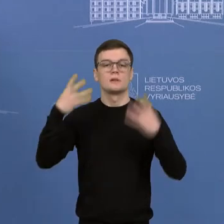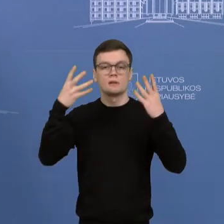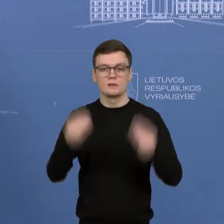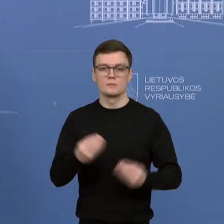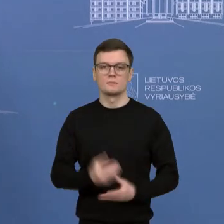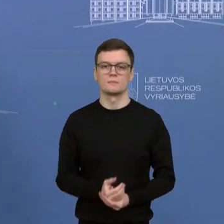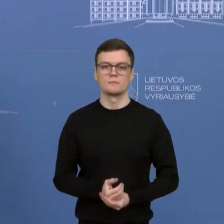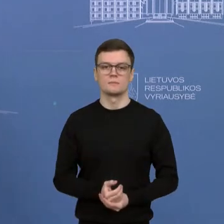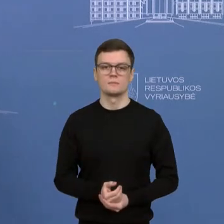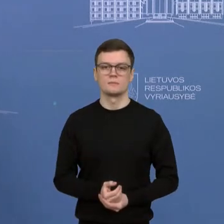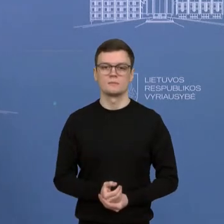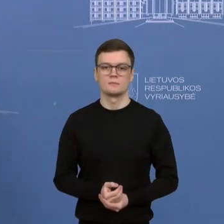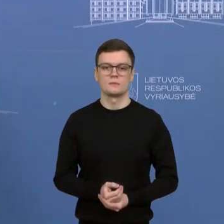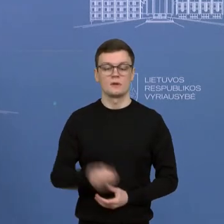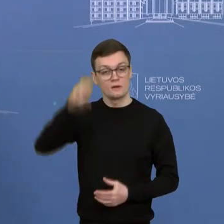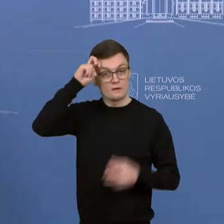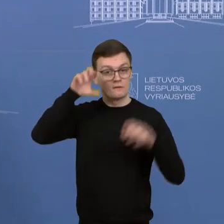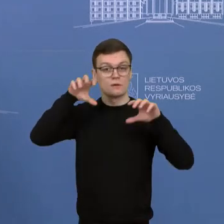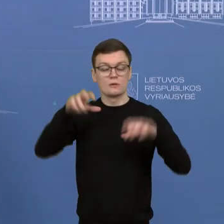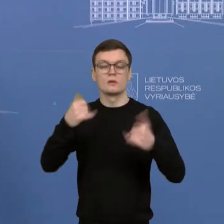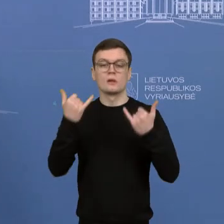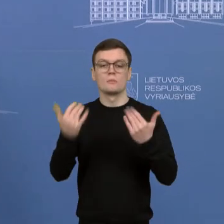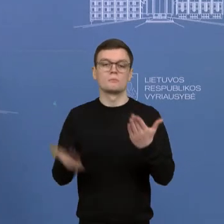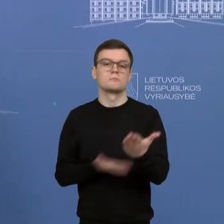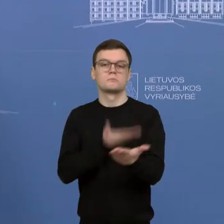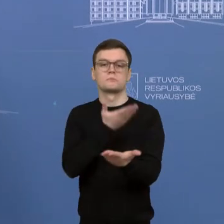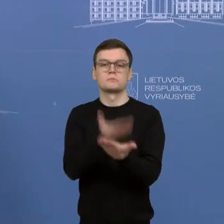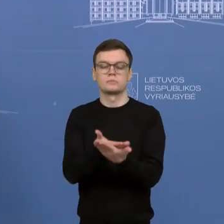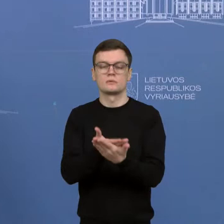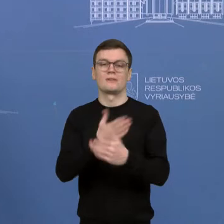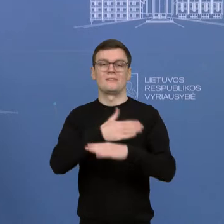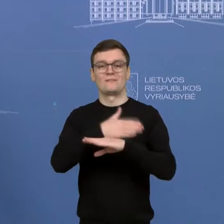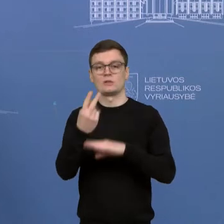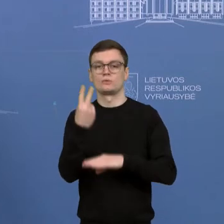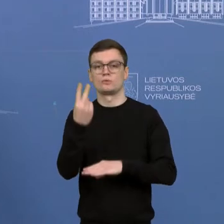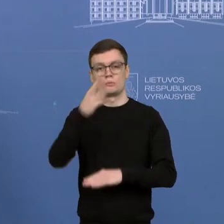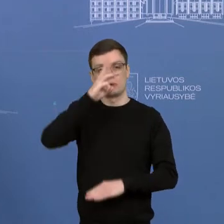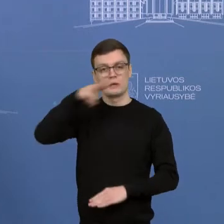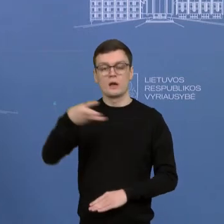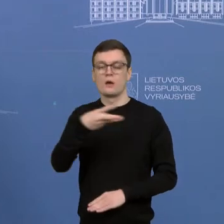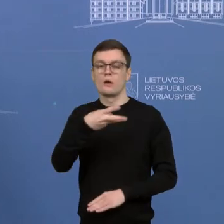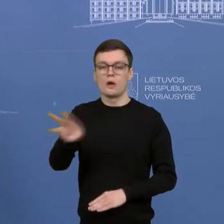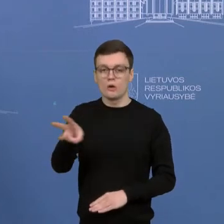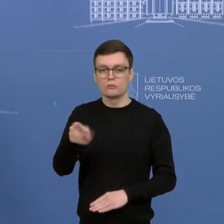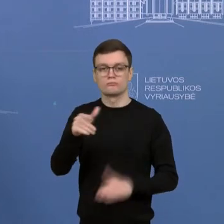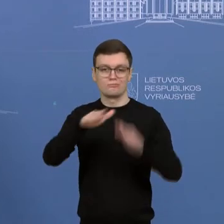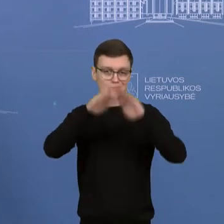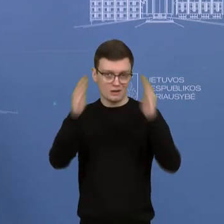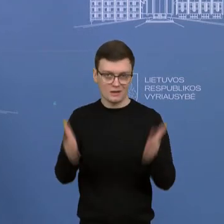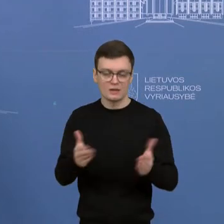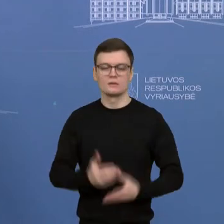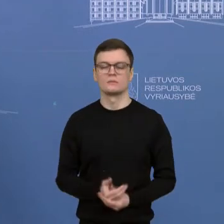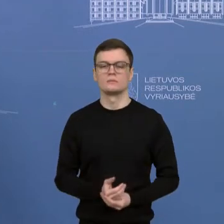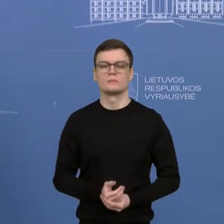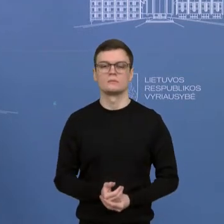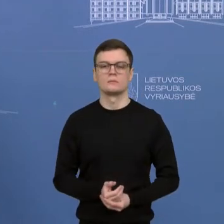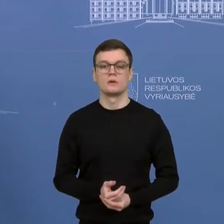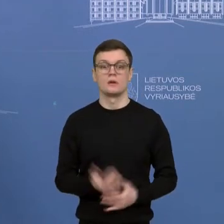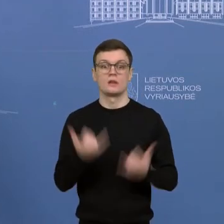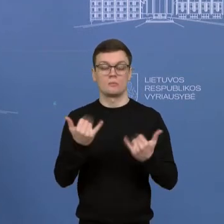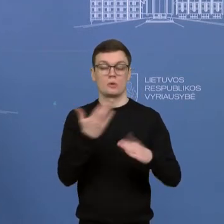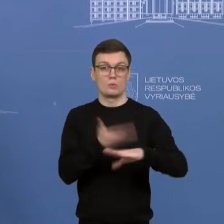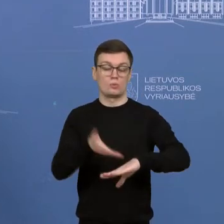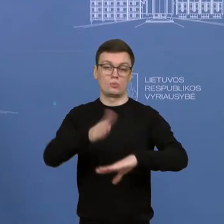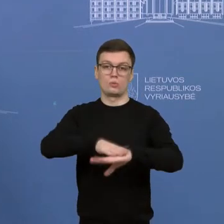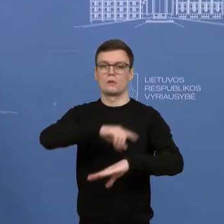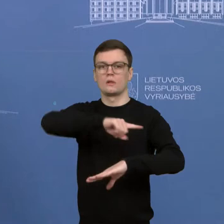Tai vyriausybė teikia daugiau kaip 2 milijardų eurų vertės paketą. Šiuo sunkiu metu